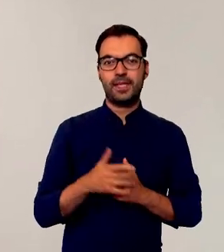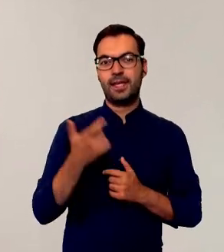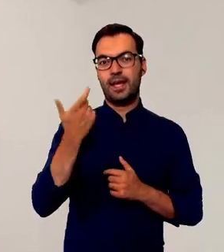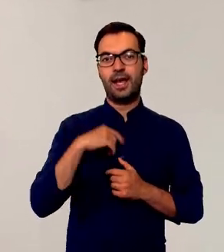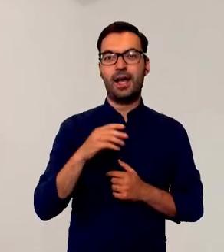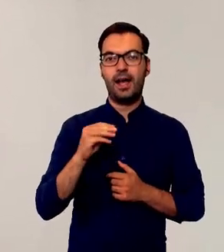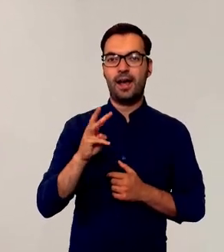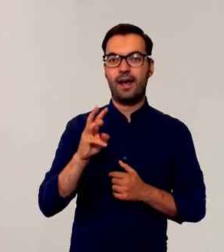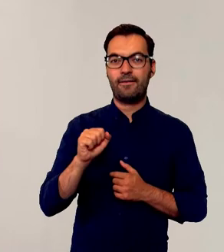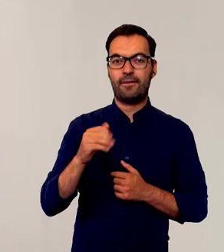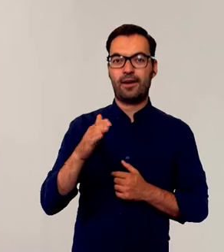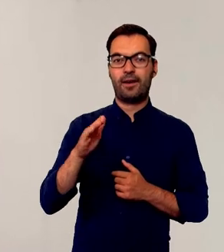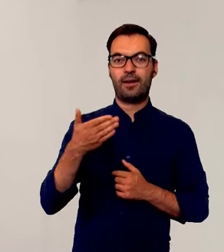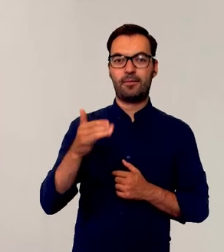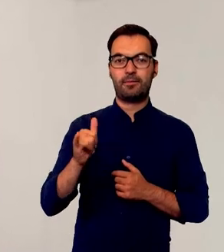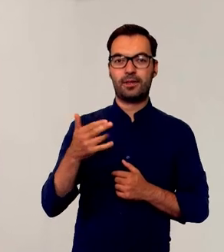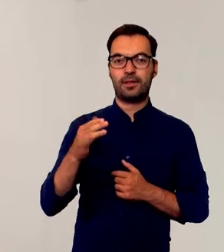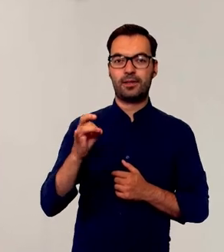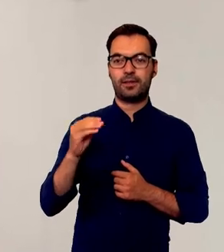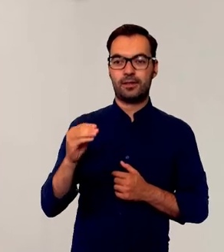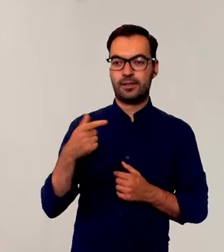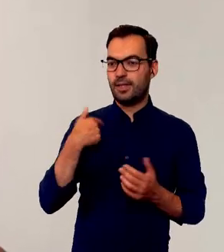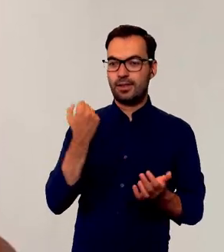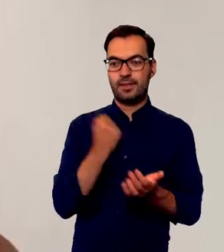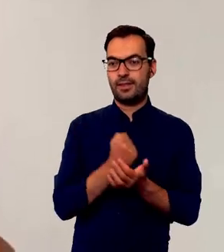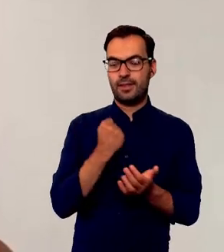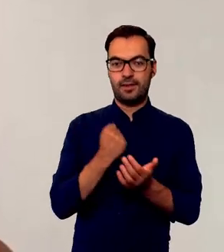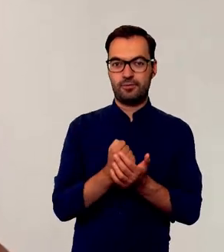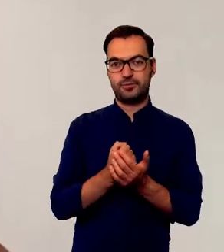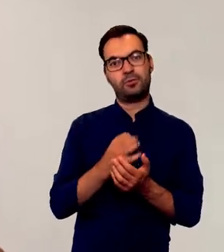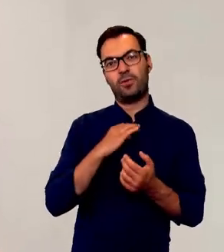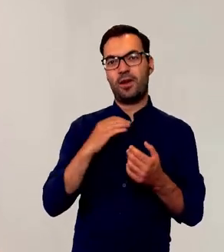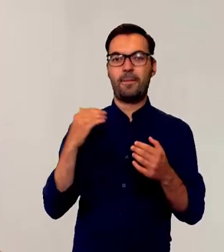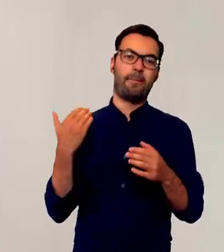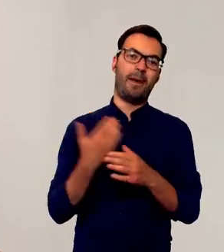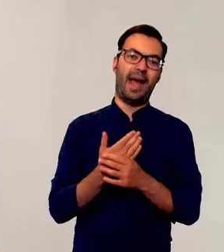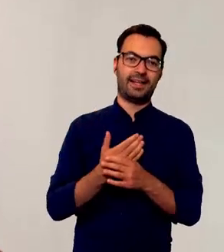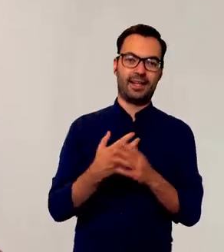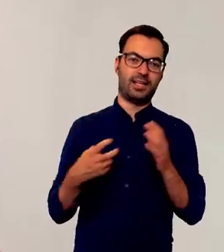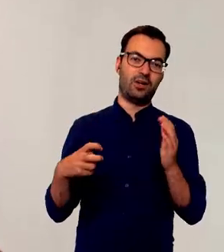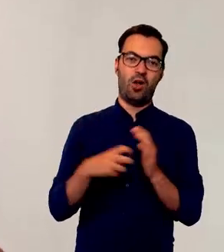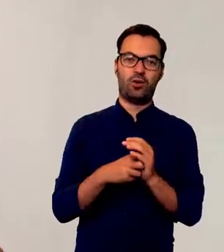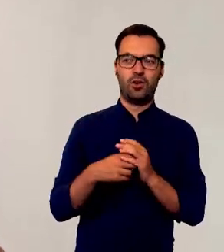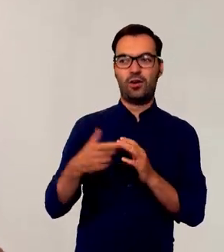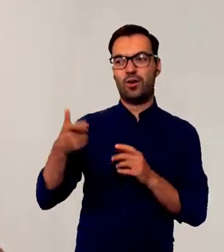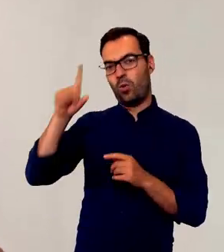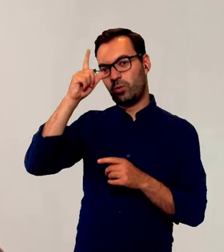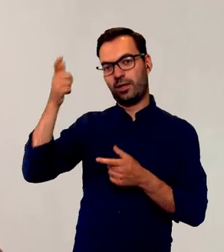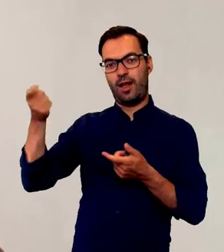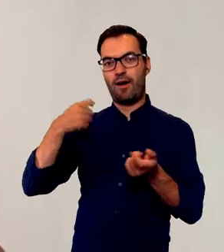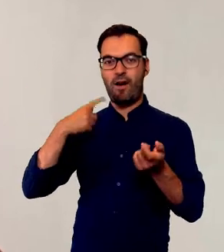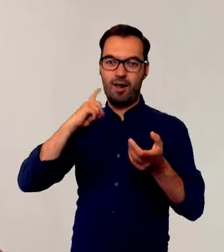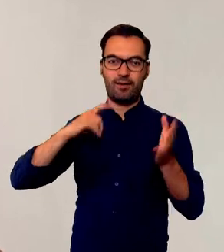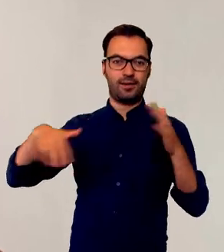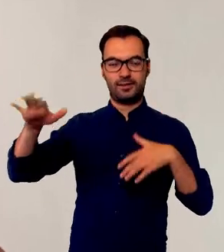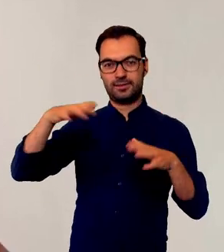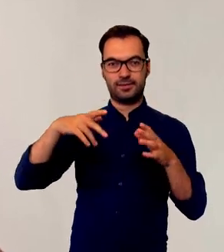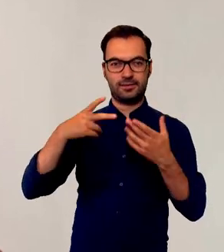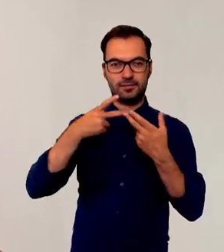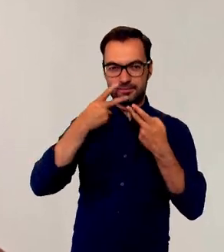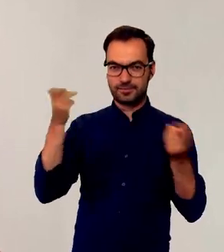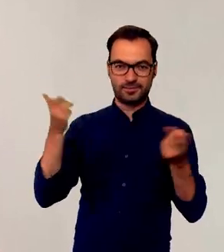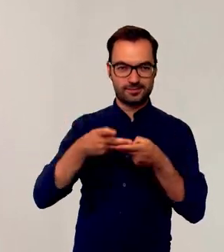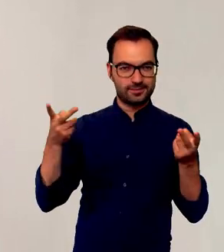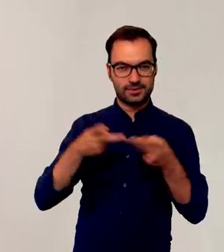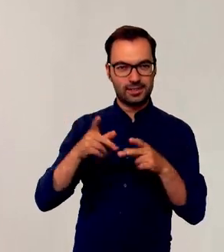Minge, jestem tak zbudowana, że ja nie muszę podpierać swojej marki żadnym innym człowiekiem, bo ja ją zbudowałam na